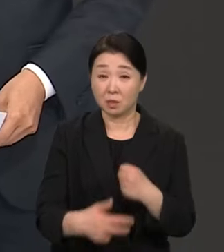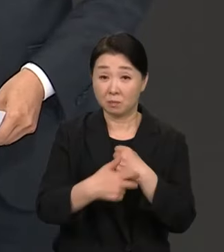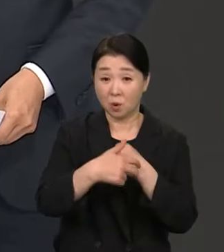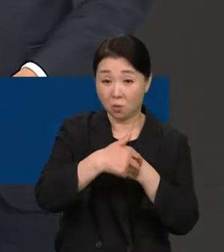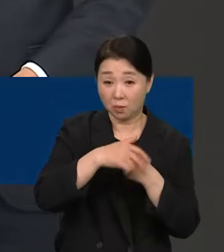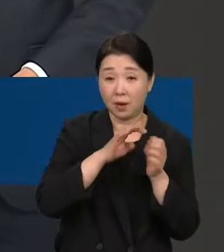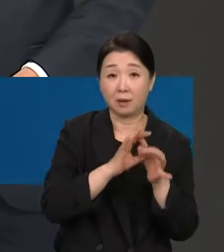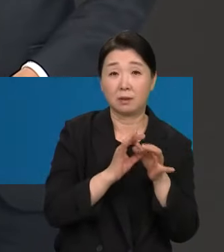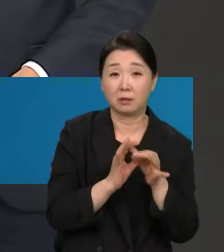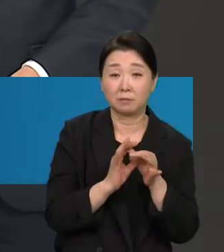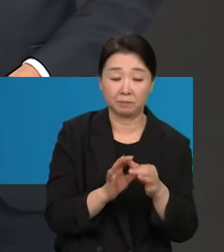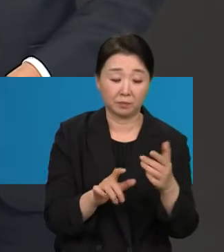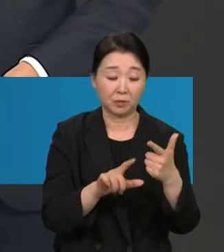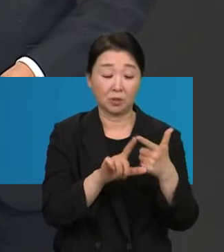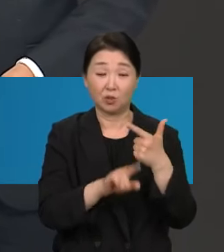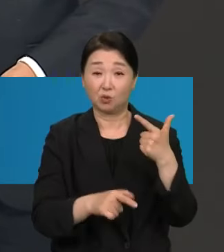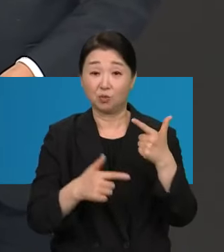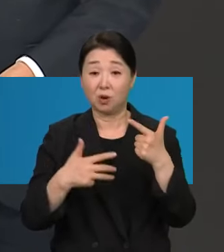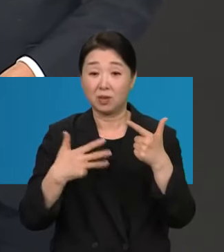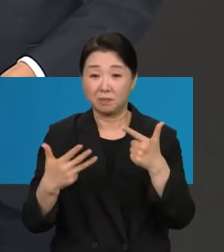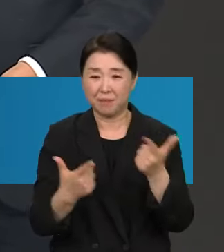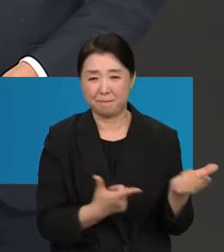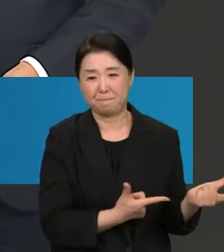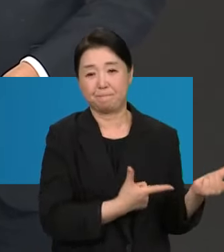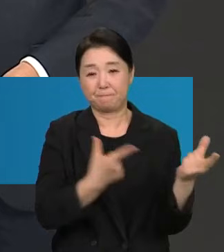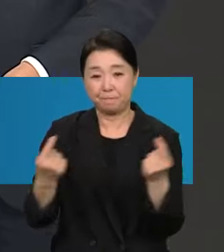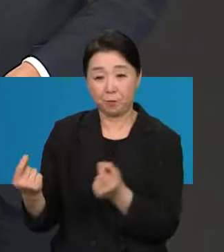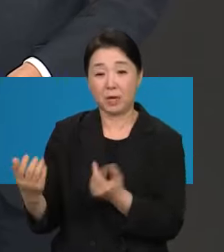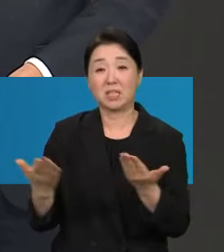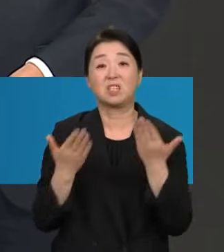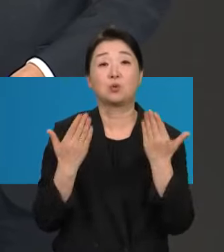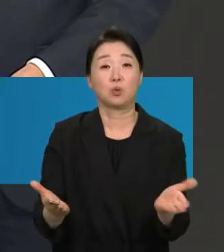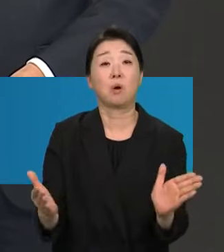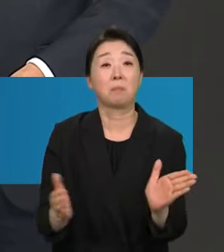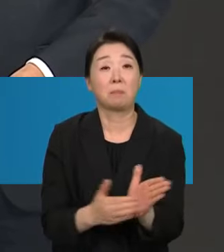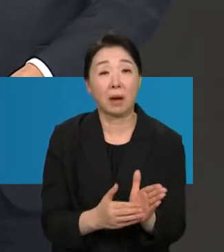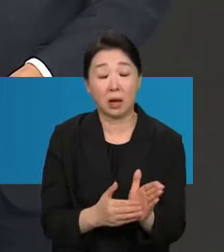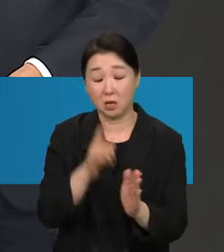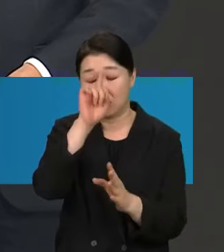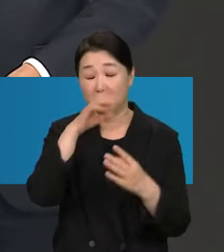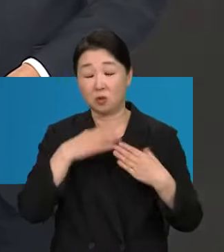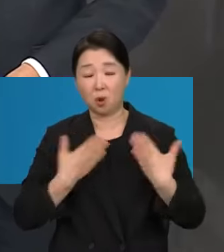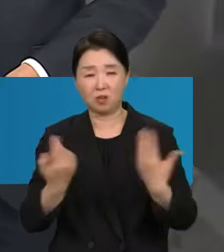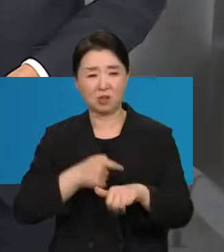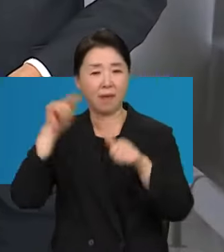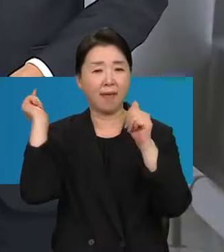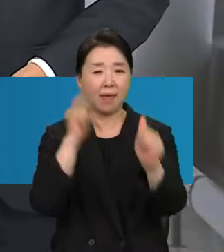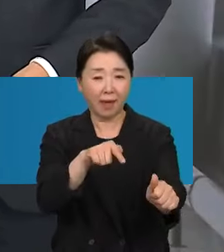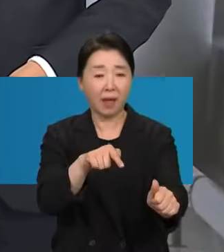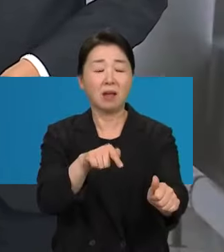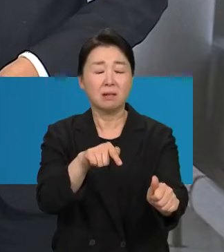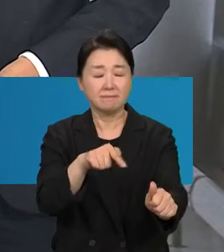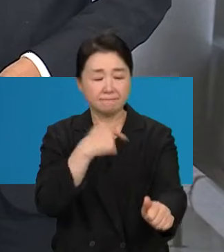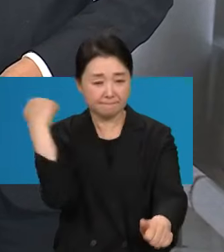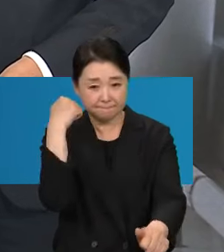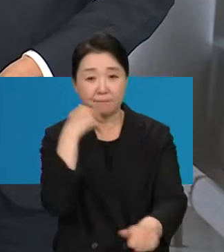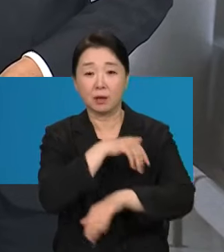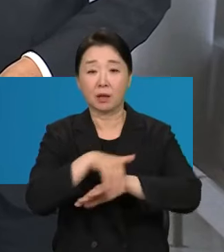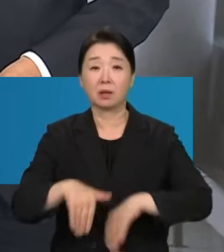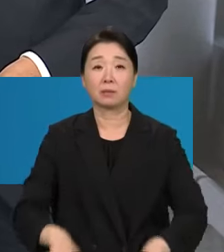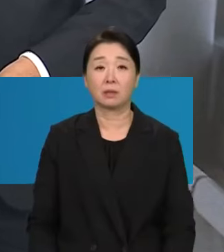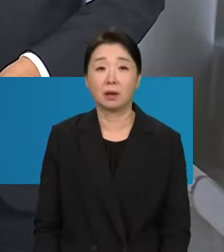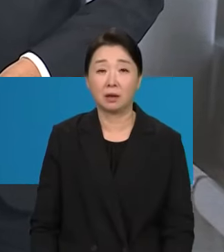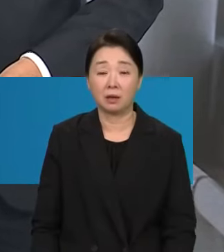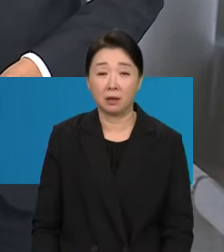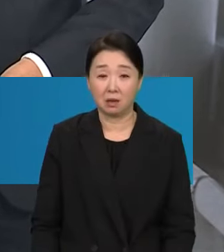의료계가 오는 18일 집단 휴진을 예고한 데 대해 정부가 진료 명령 등을 내리며 강경 대응 방침을 밝혔습니다.